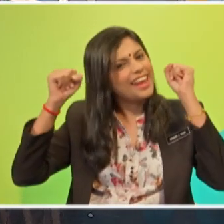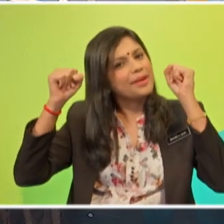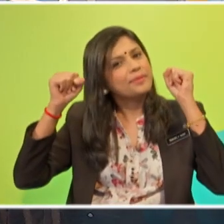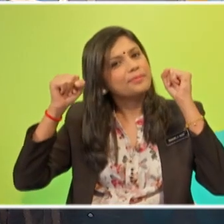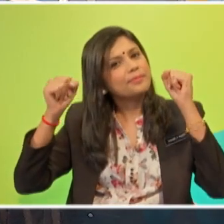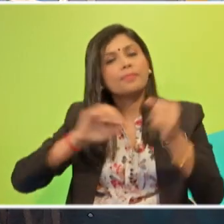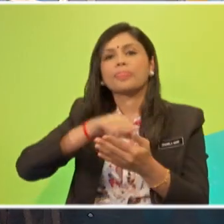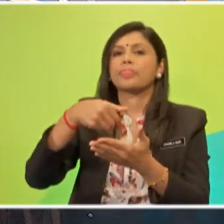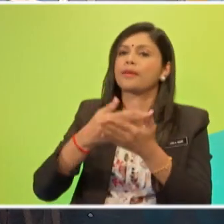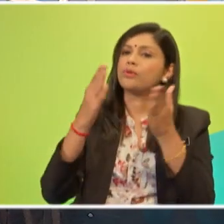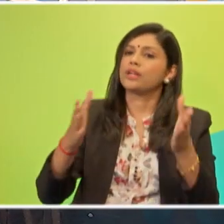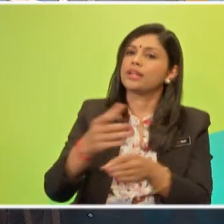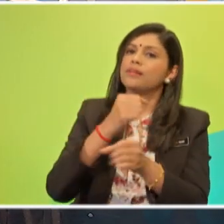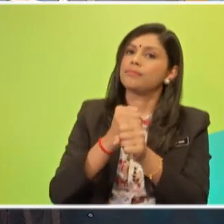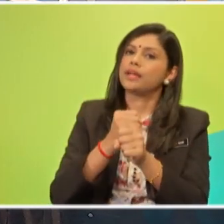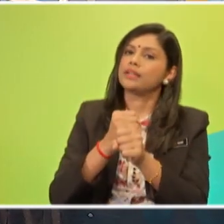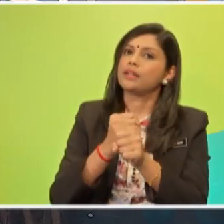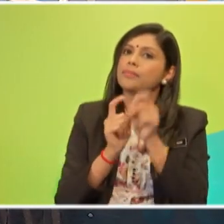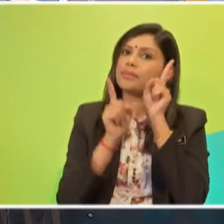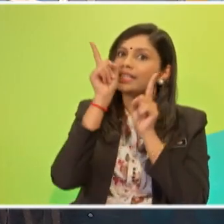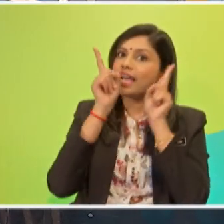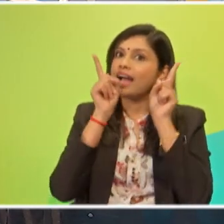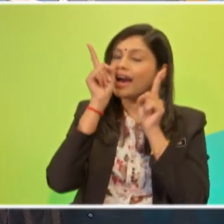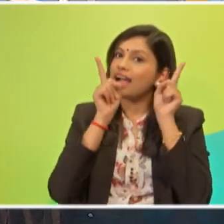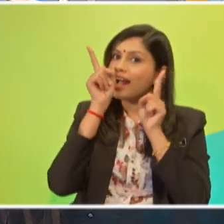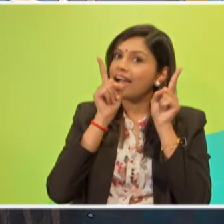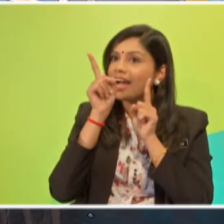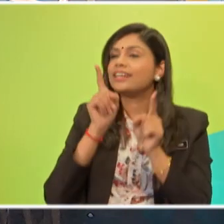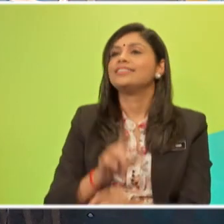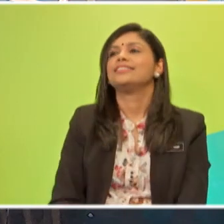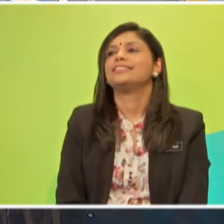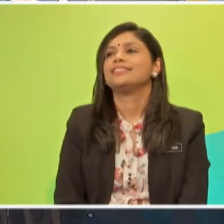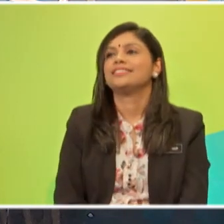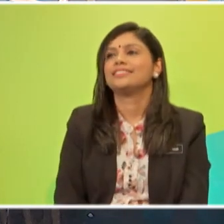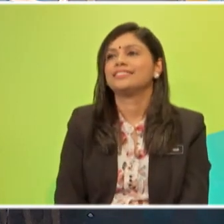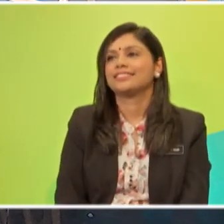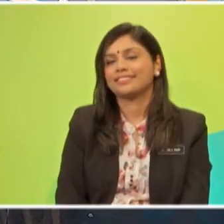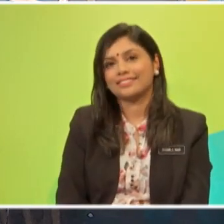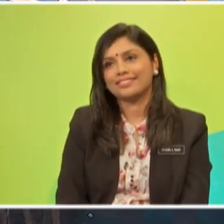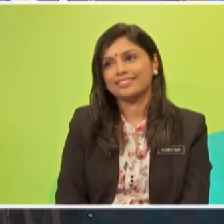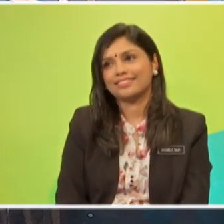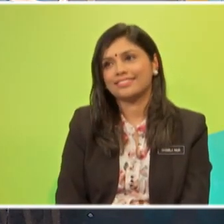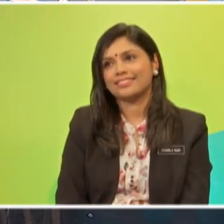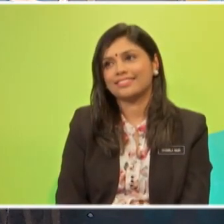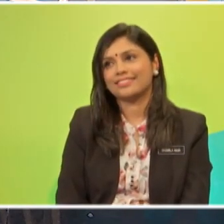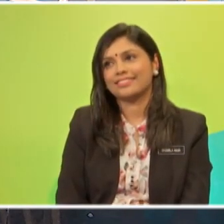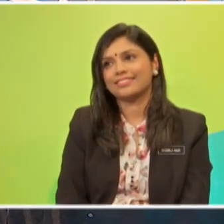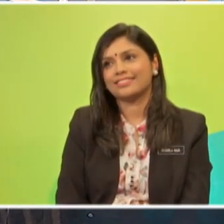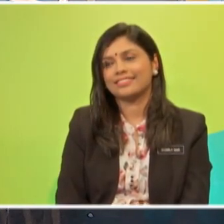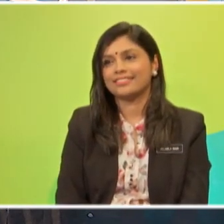dapat bintang. Okey, cikgu cabut bintang ni dan bagi kepada Sean dan murid-murid di rumah.